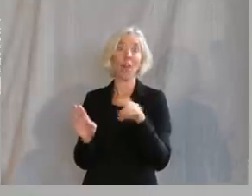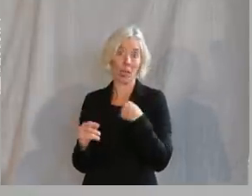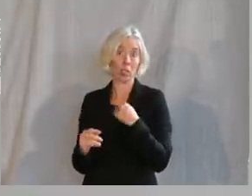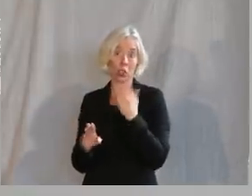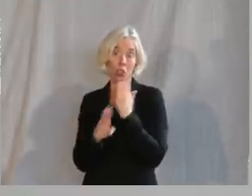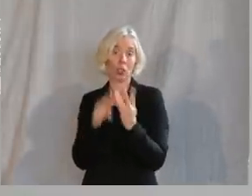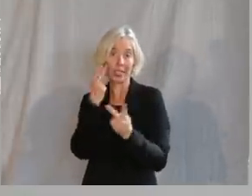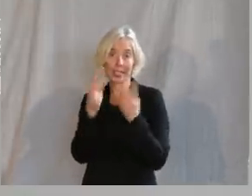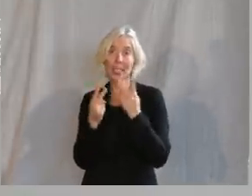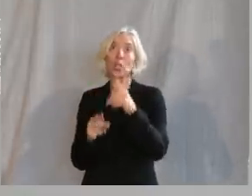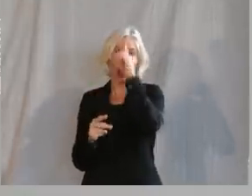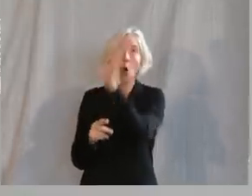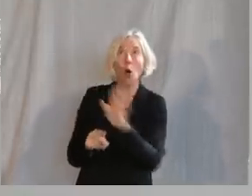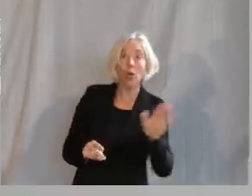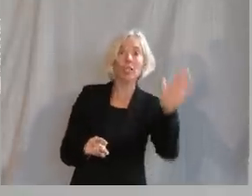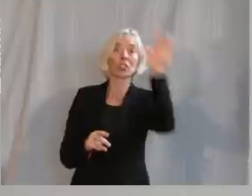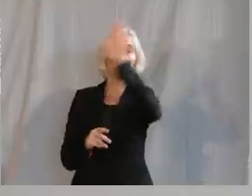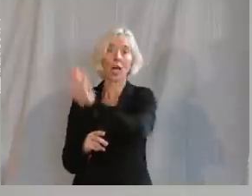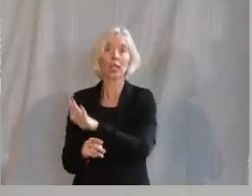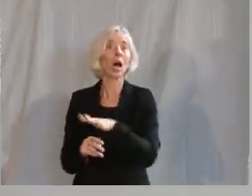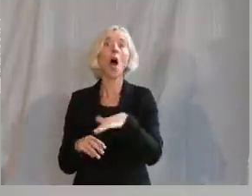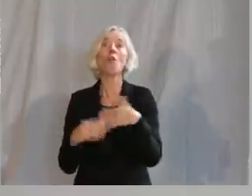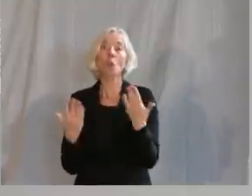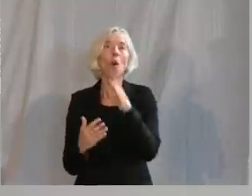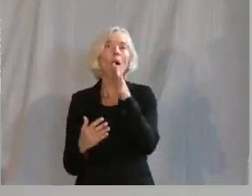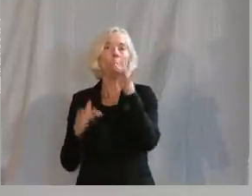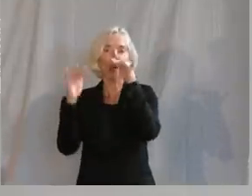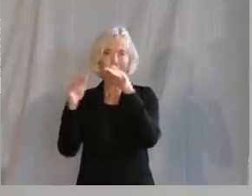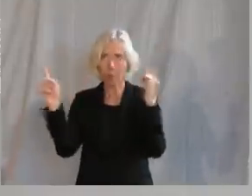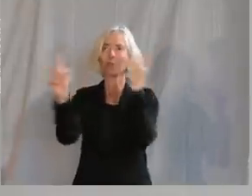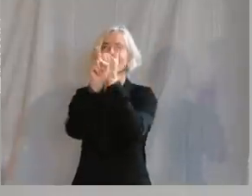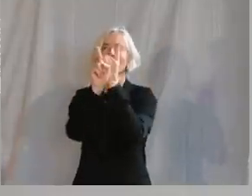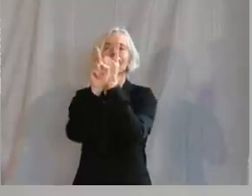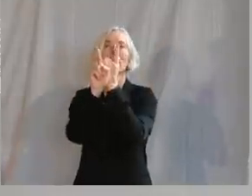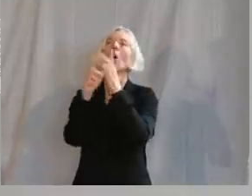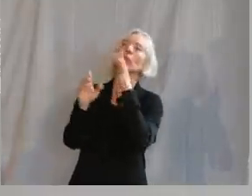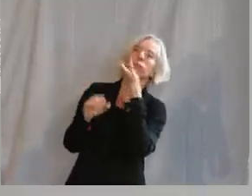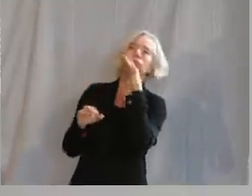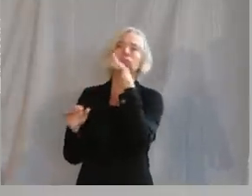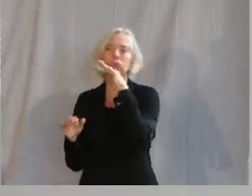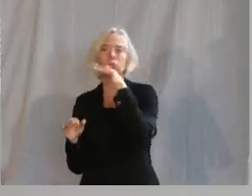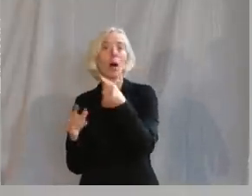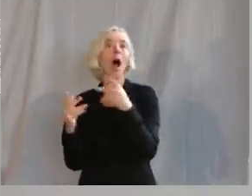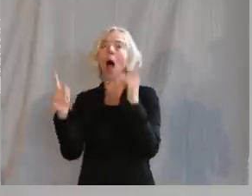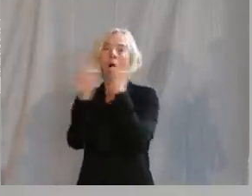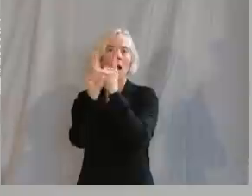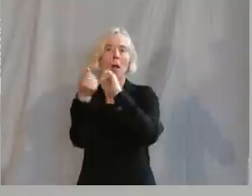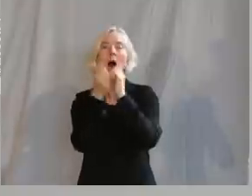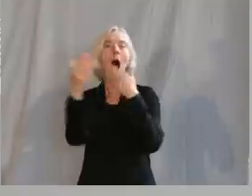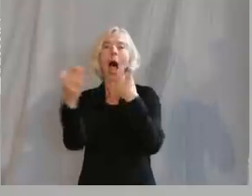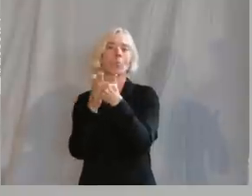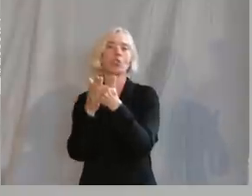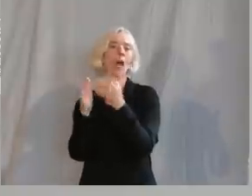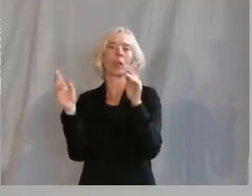deutschlandweit, dass immer da, wo Alkohol im Spiel ist, natürlich die entsprechenden Abstände nicht mehr eingehalten, wenn das Thema Maskenpflicht nicht mehr